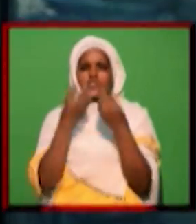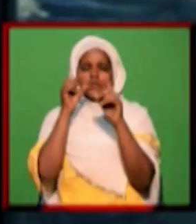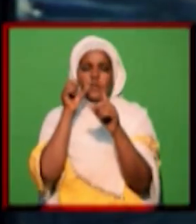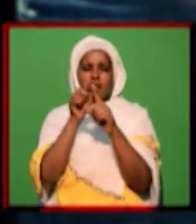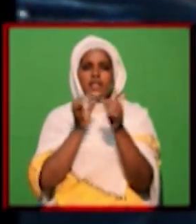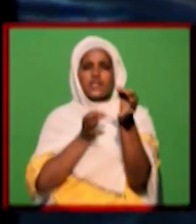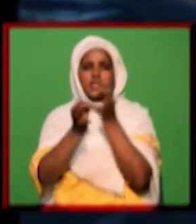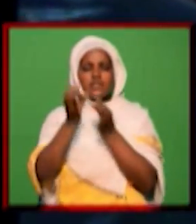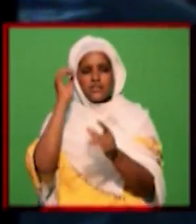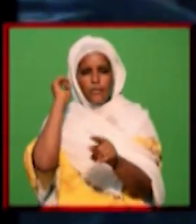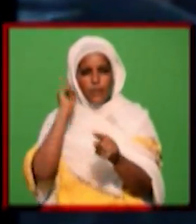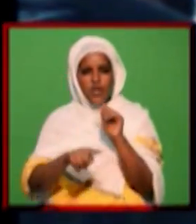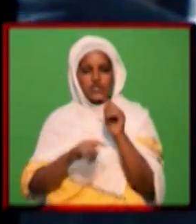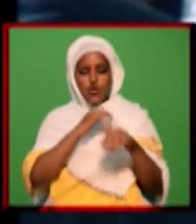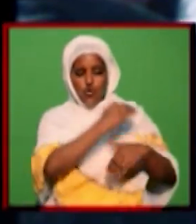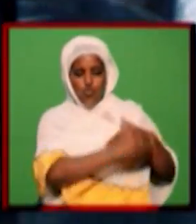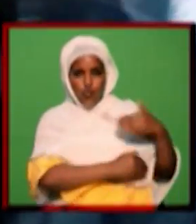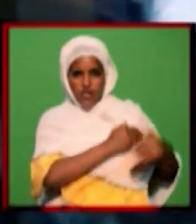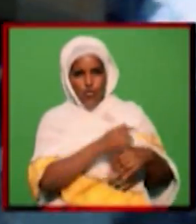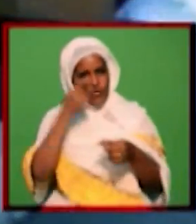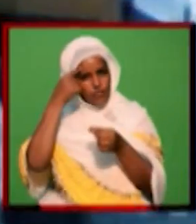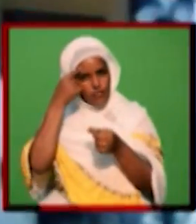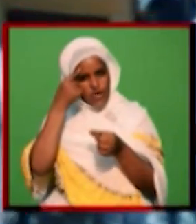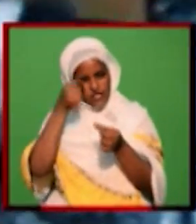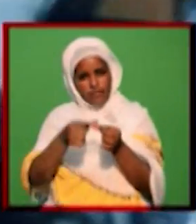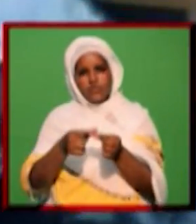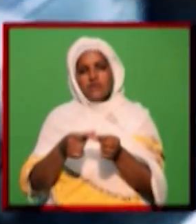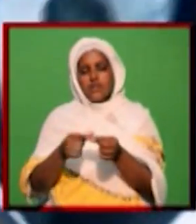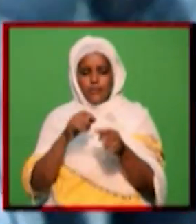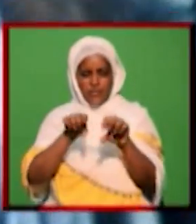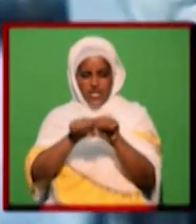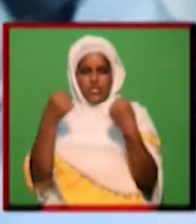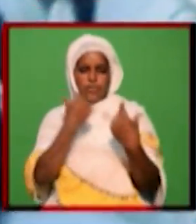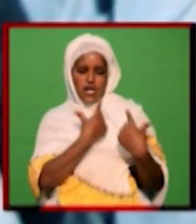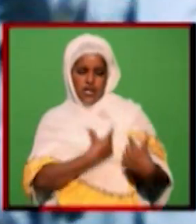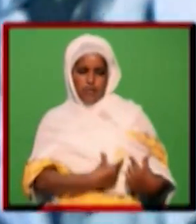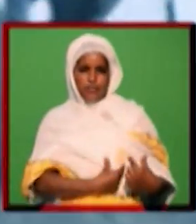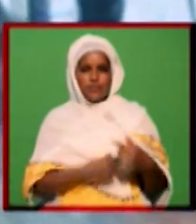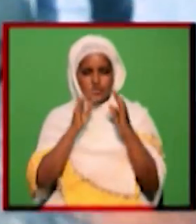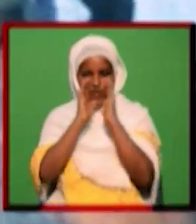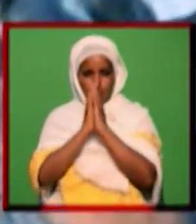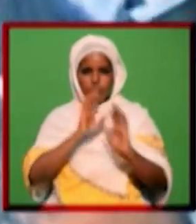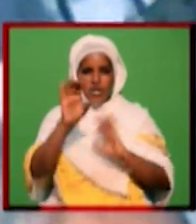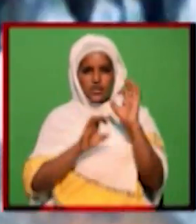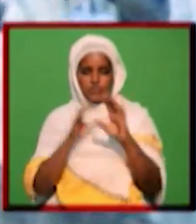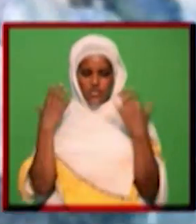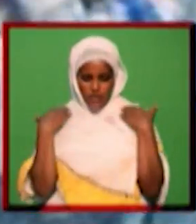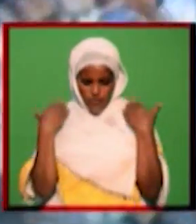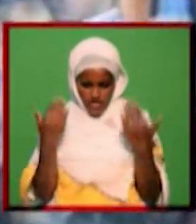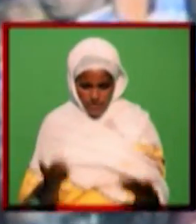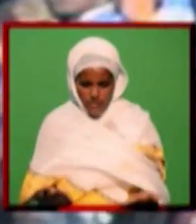بقال لقلز إمايشل ولتاون بماسب بتسبر لب يمنز أليبتنا يمنز